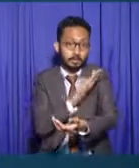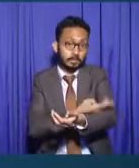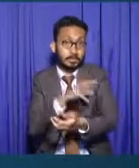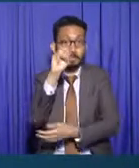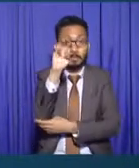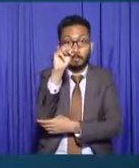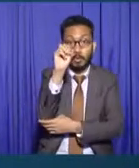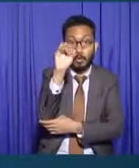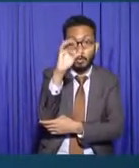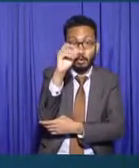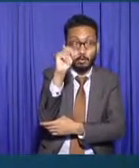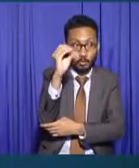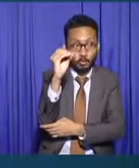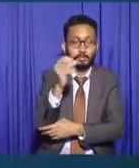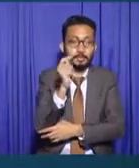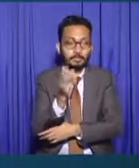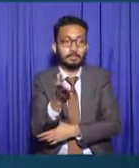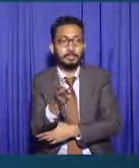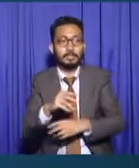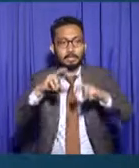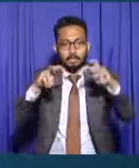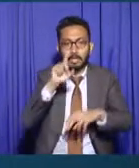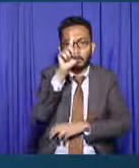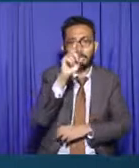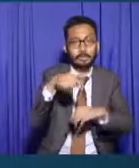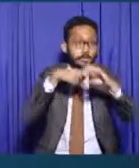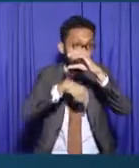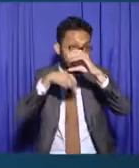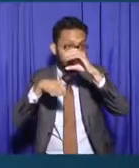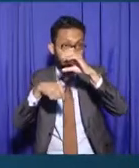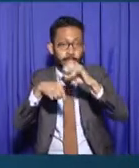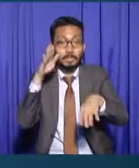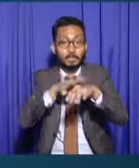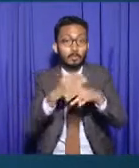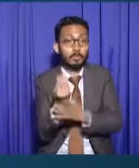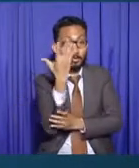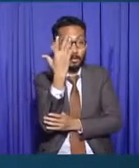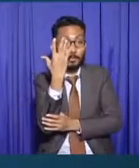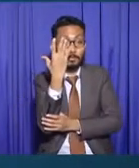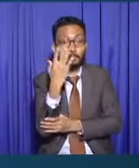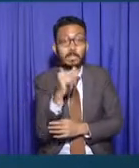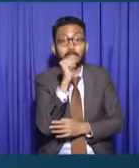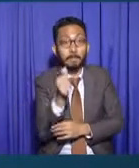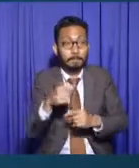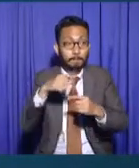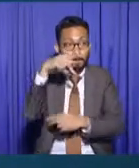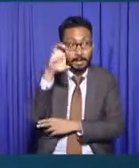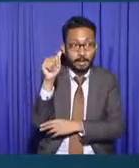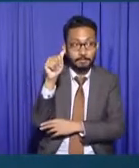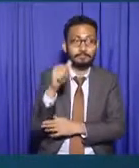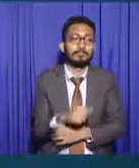yang mengkaji satu ciri pada tumbuhan kacang Pi Mendel juga telah